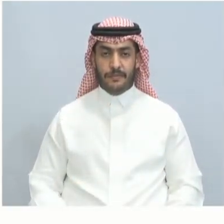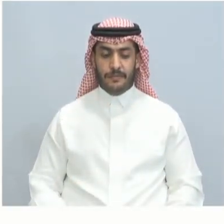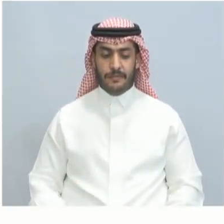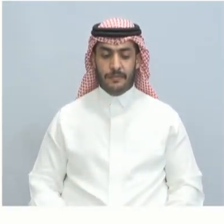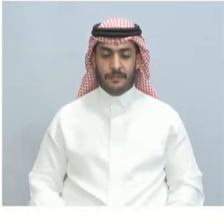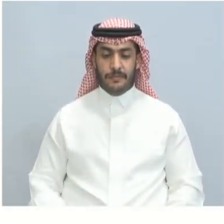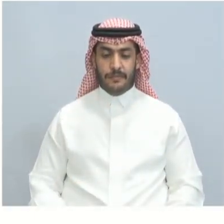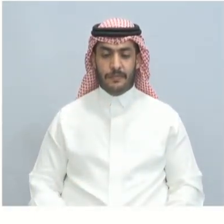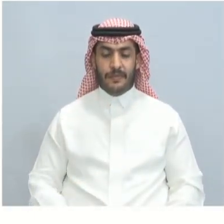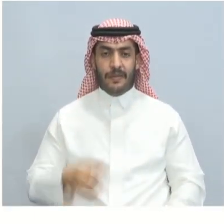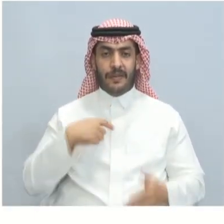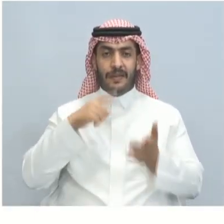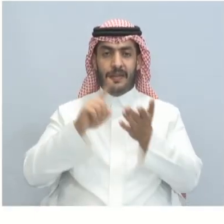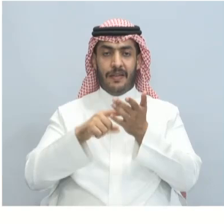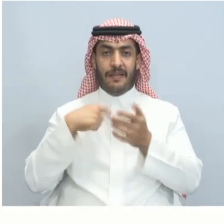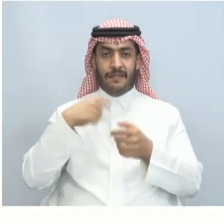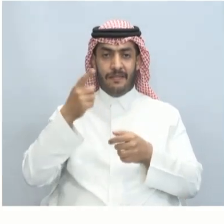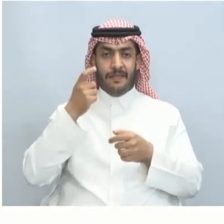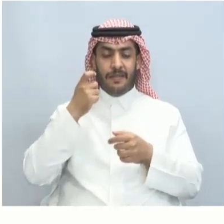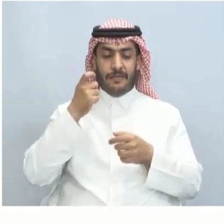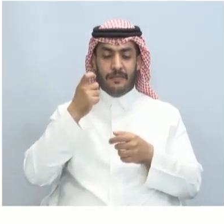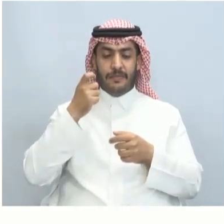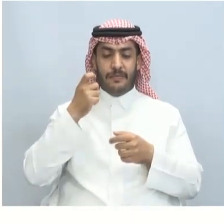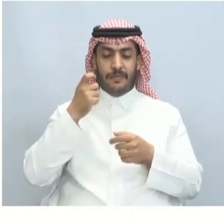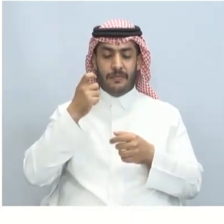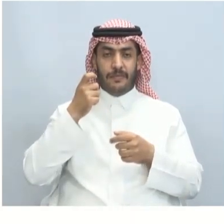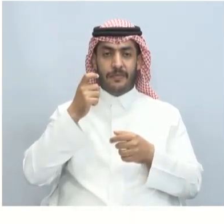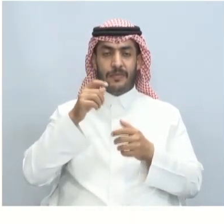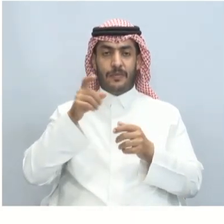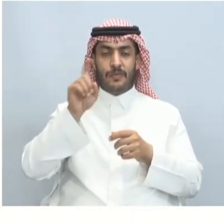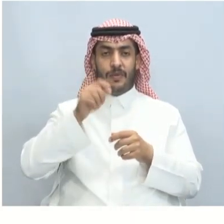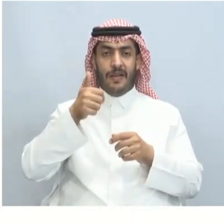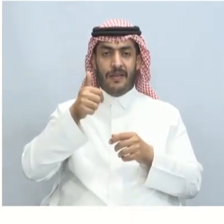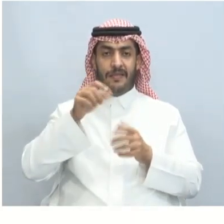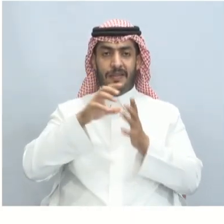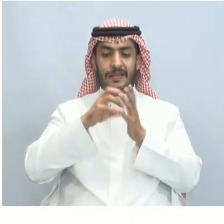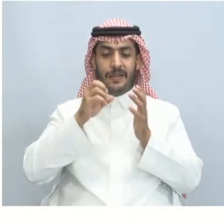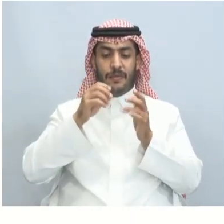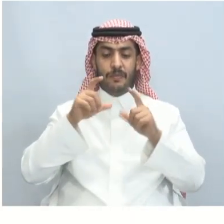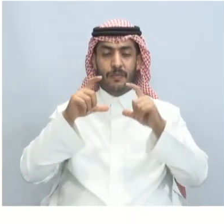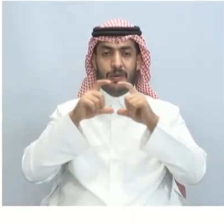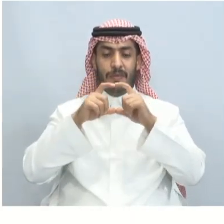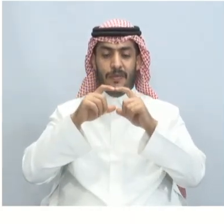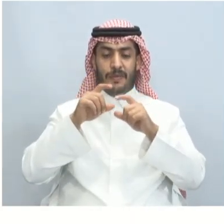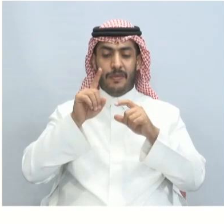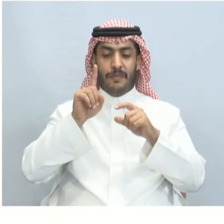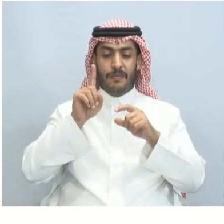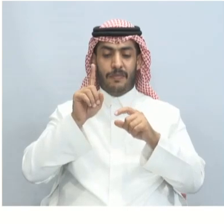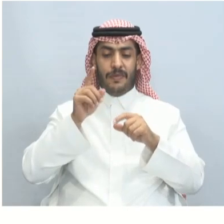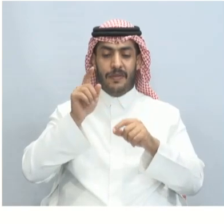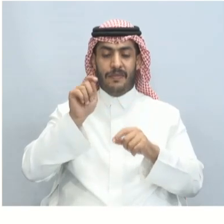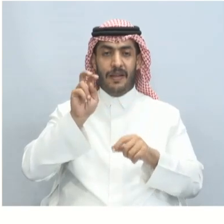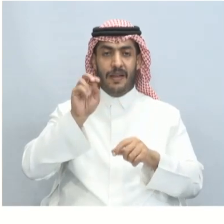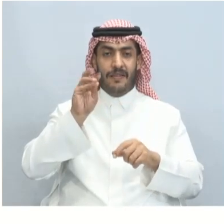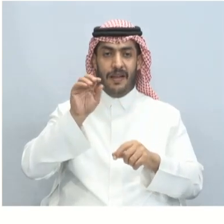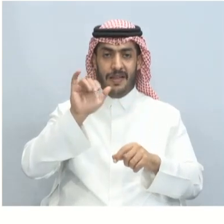المنحرف لدينا تحقق من فهمك السؤال ال انسخ المربع ف ق ه